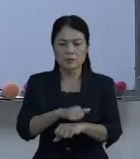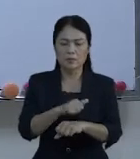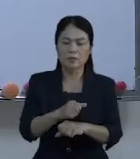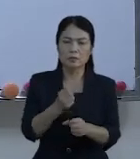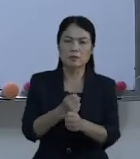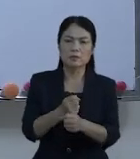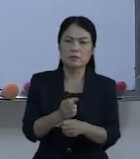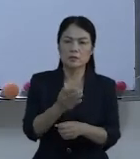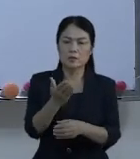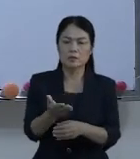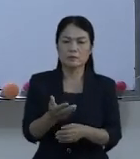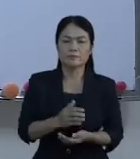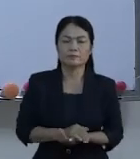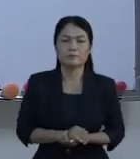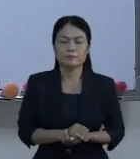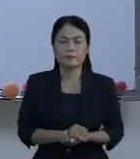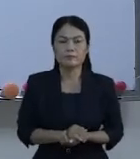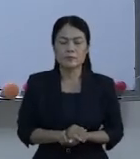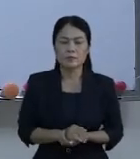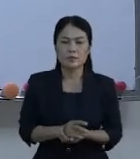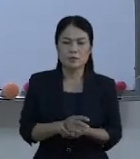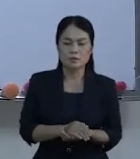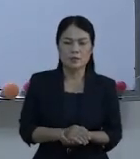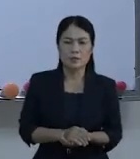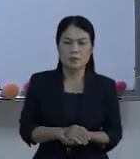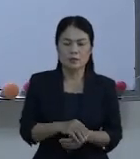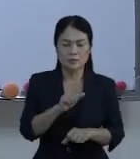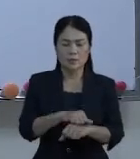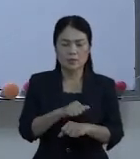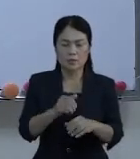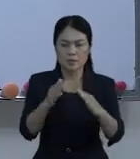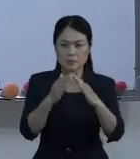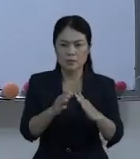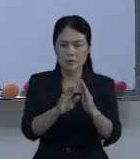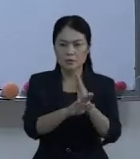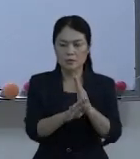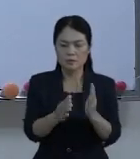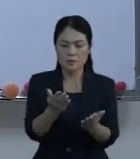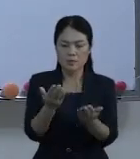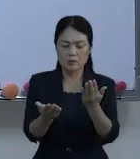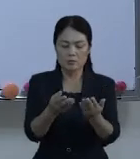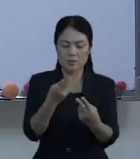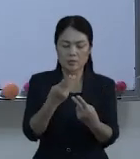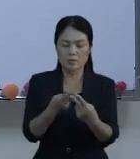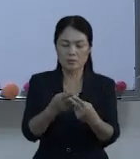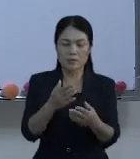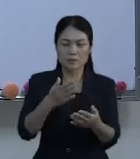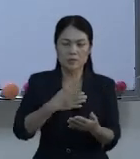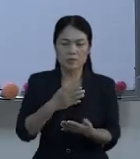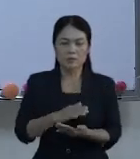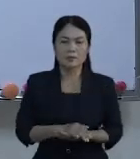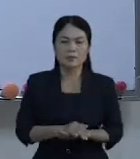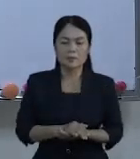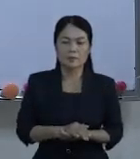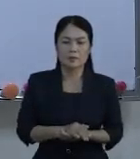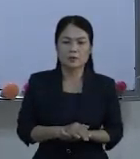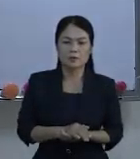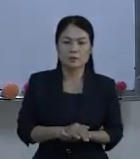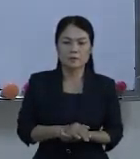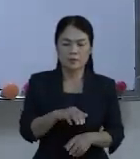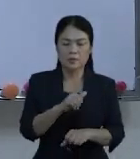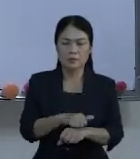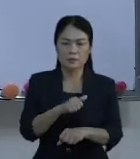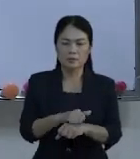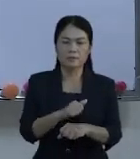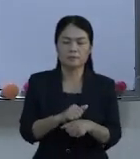thử và đặt con đấy chẳng con được cái cài là bọc cồn máu hay tiêm toàn chấm lại mùi được cụ này con đấy và con mà vô cái cài